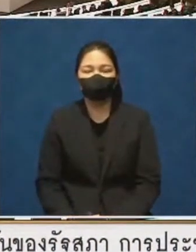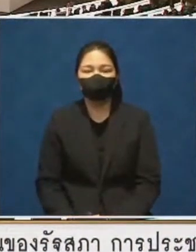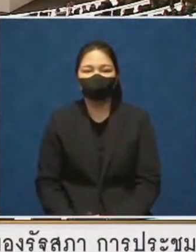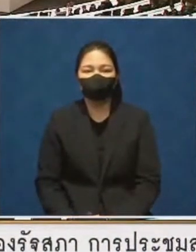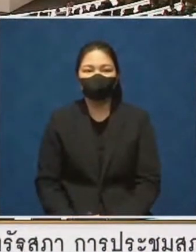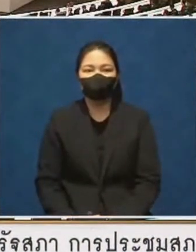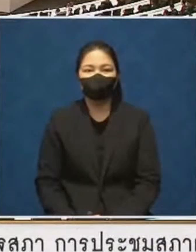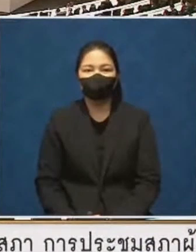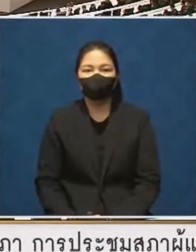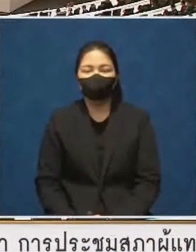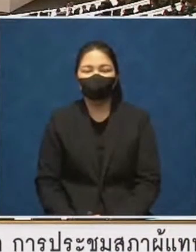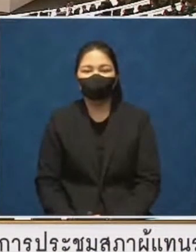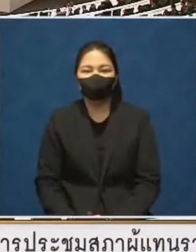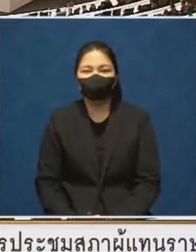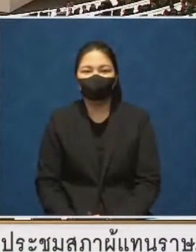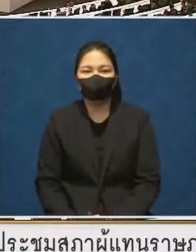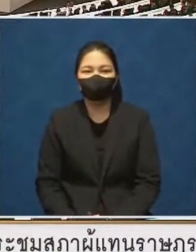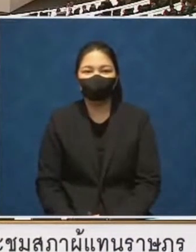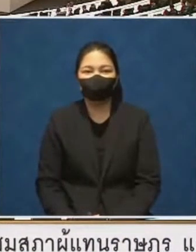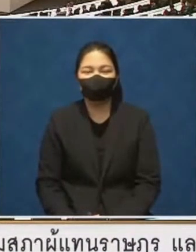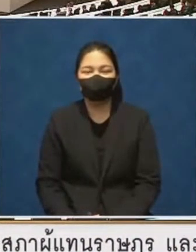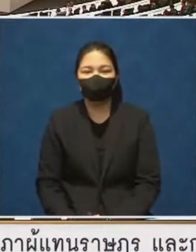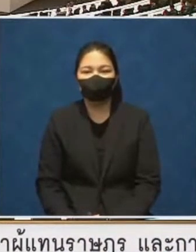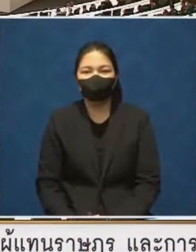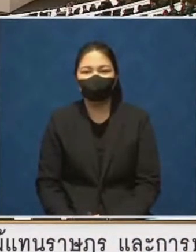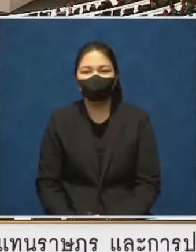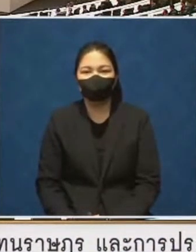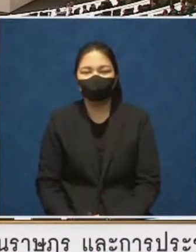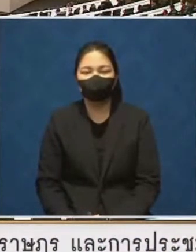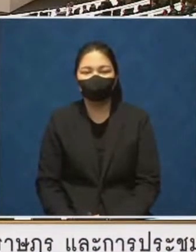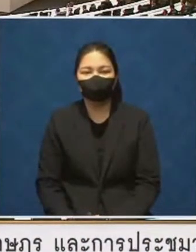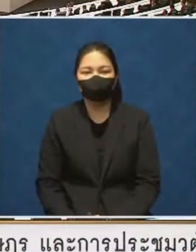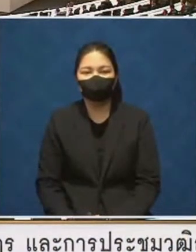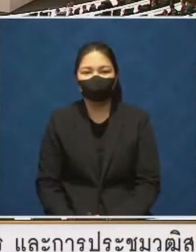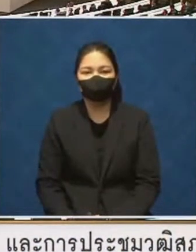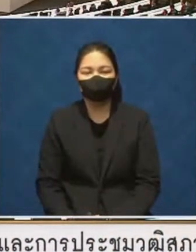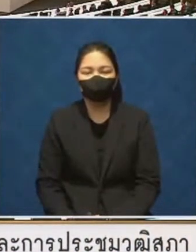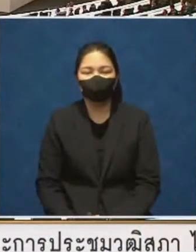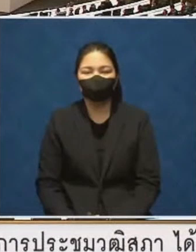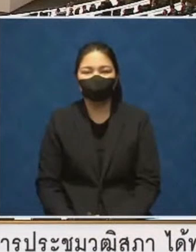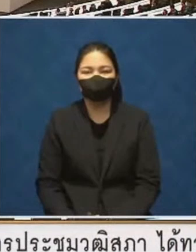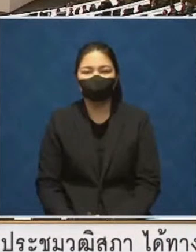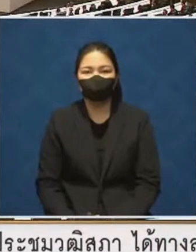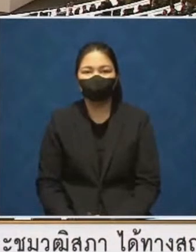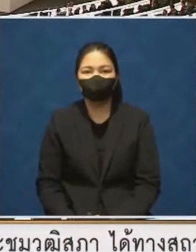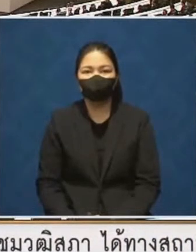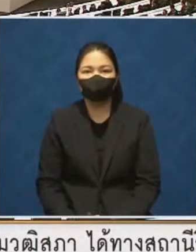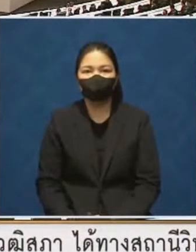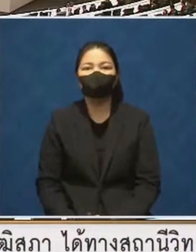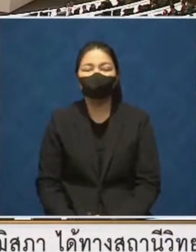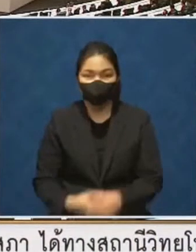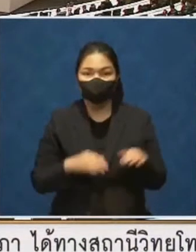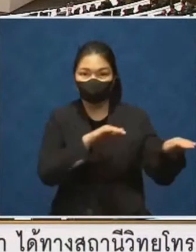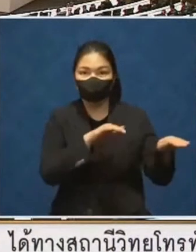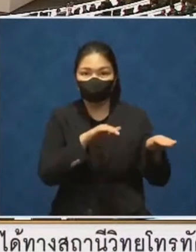ครับเรื่องของการโหวตและเสียงจะน้อยสุดจะอะไรก็ตามแต่ในด้านหนึ่งพอแบบไม่ลงมติมันก็เป็นด้านหนึ่งมันเป็นโอกาสนะครับให้ทางฝ่ายค้